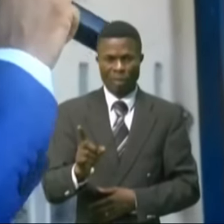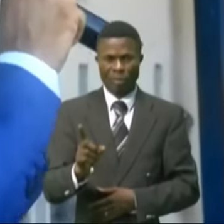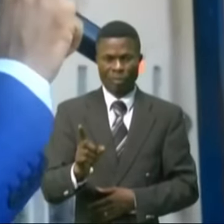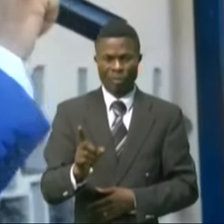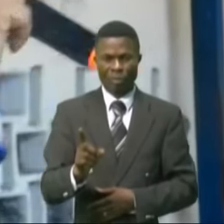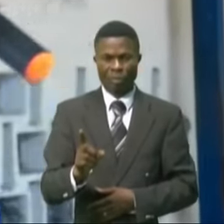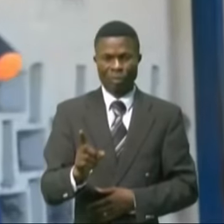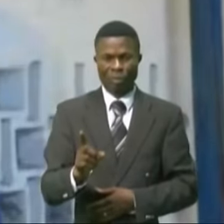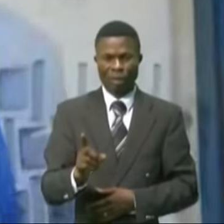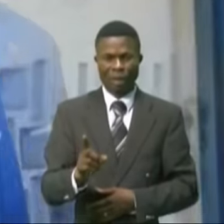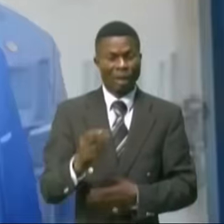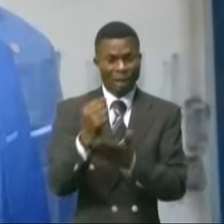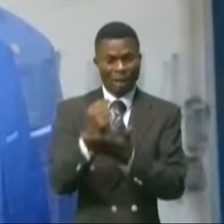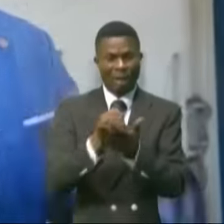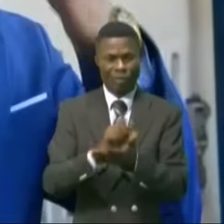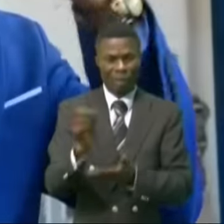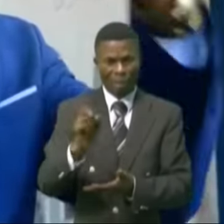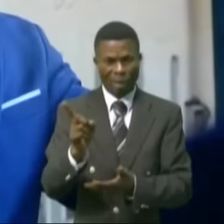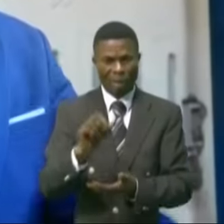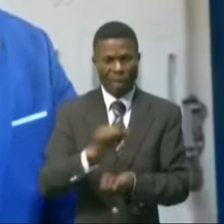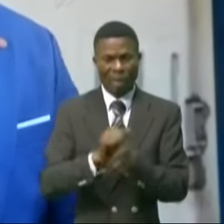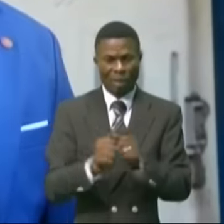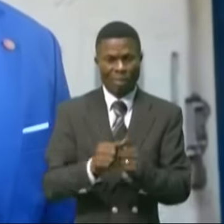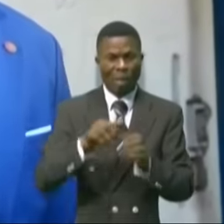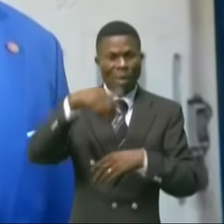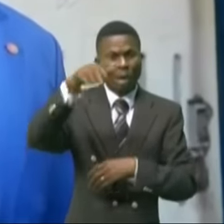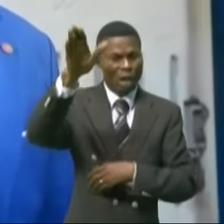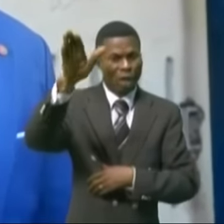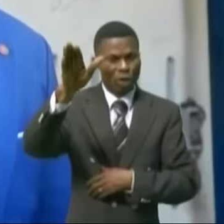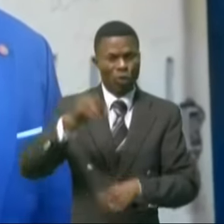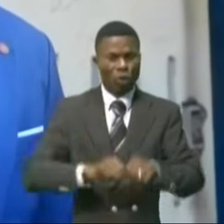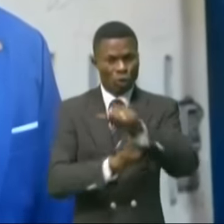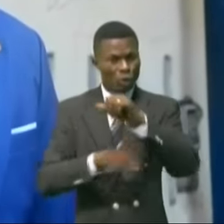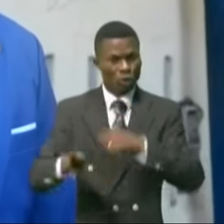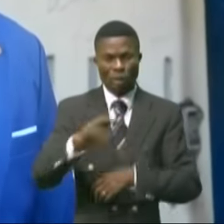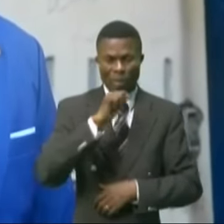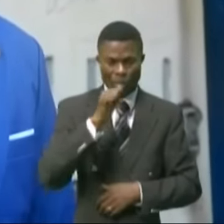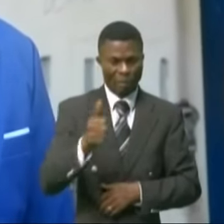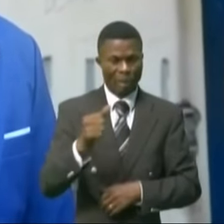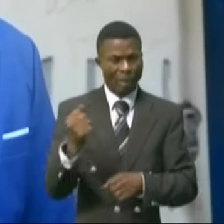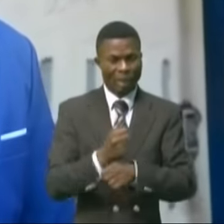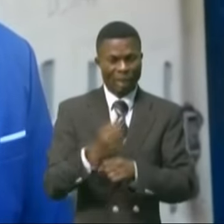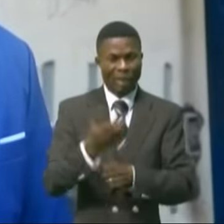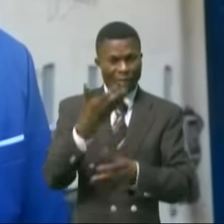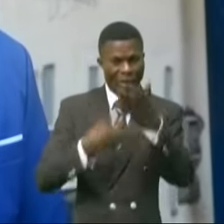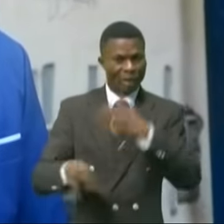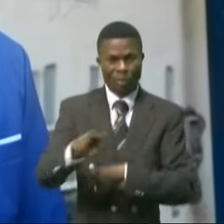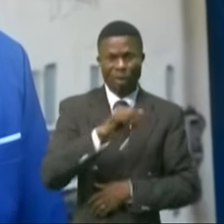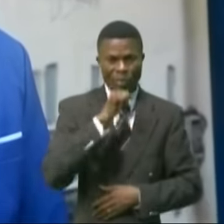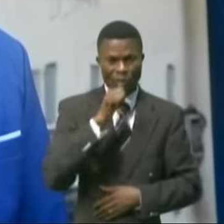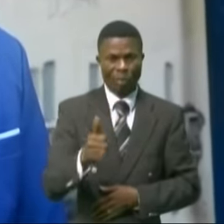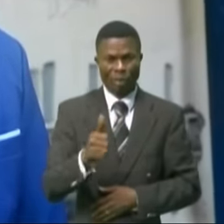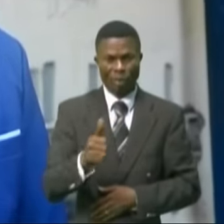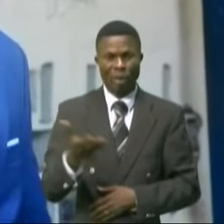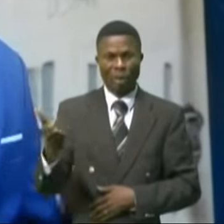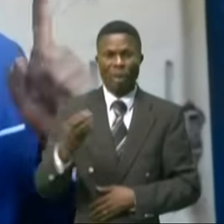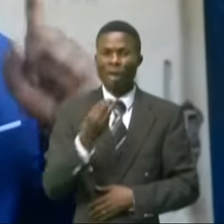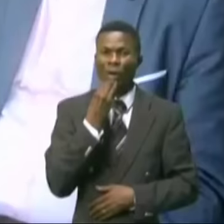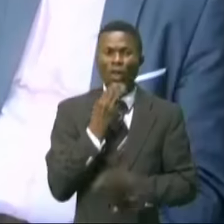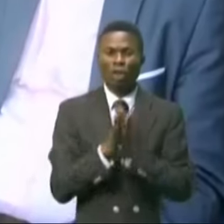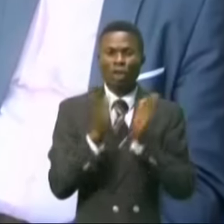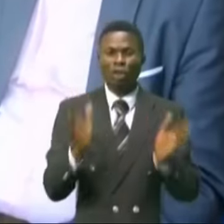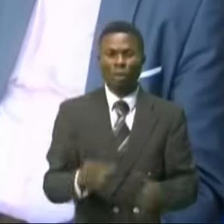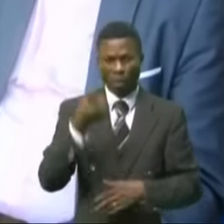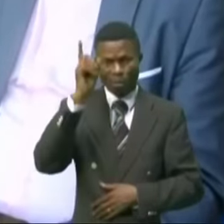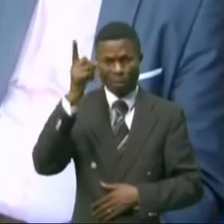Ce n'est pas le labo, ce n'est pas l'extérieur qui va travailler à votre place. De son côté, l'inspectrice